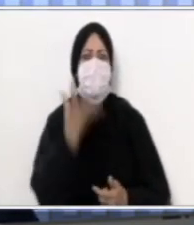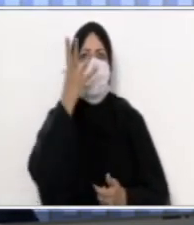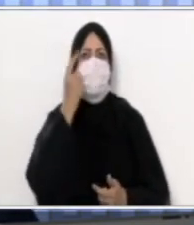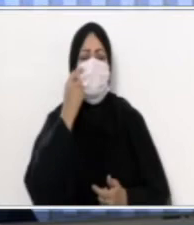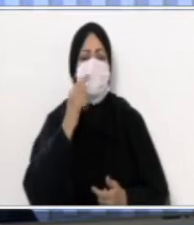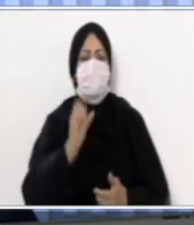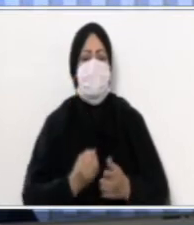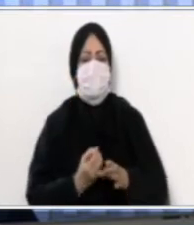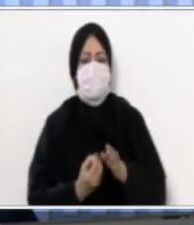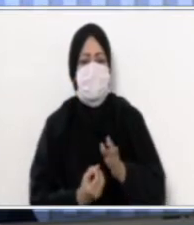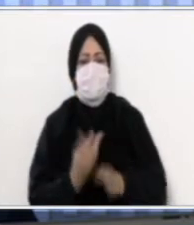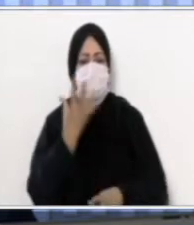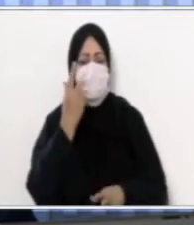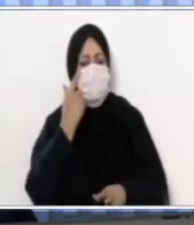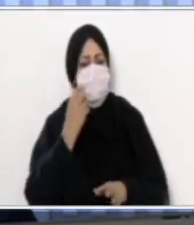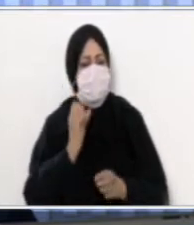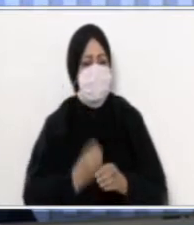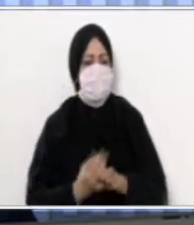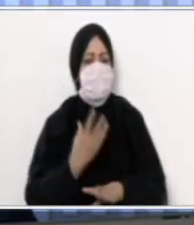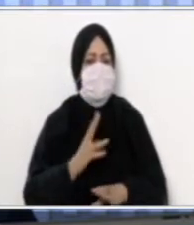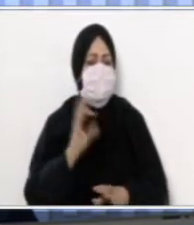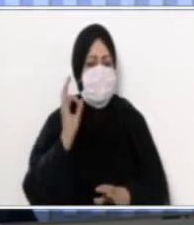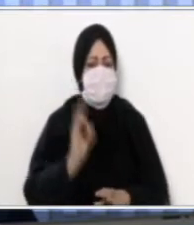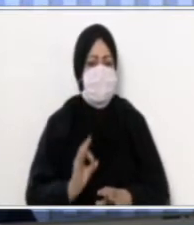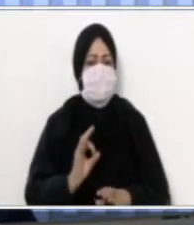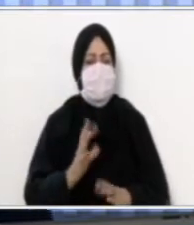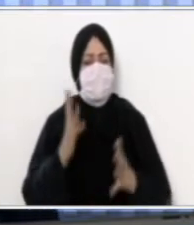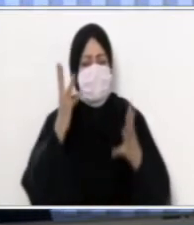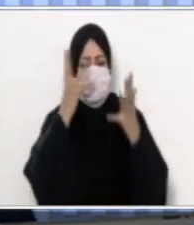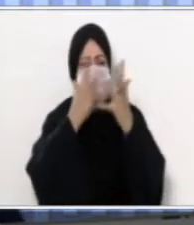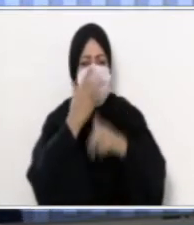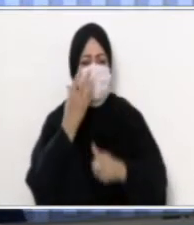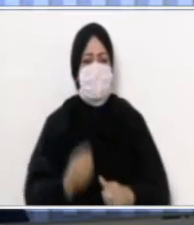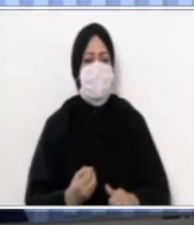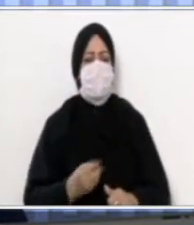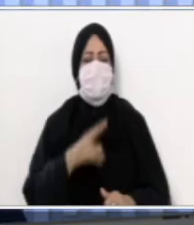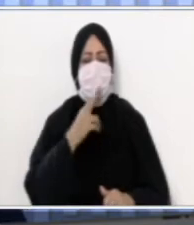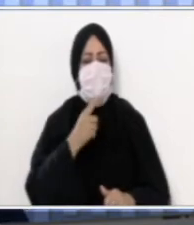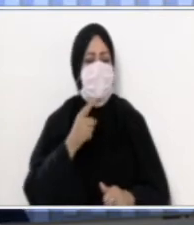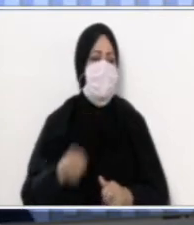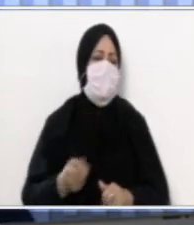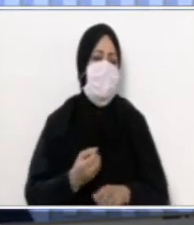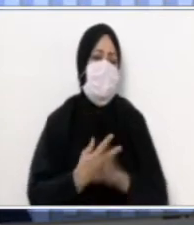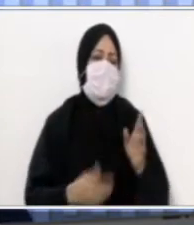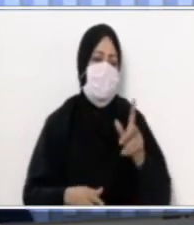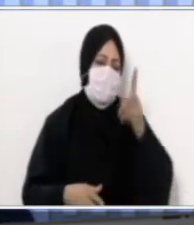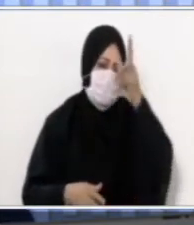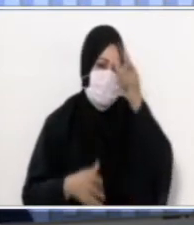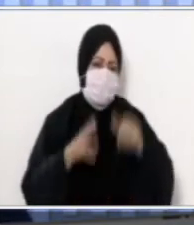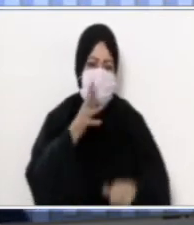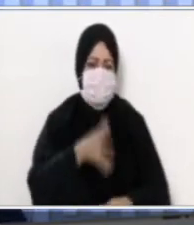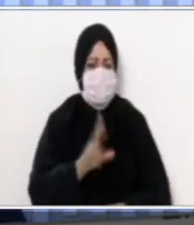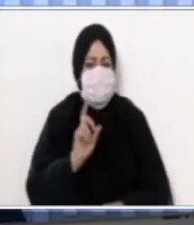ظلمة أو هو الفجر الكاذب كما يرى الشيخ؟ تلك واقعة خاصة بالأردن، أما واقعنا نحن هنا في